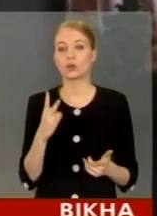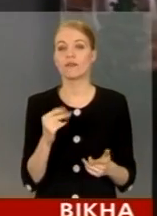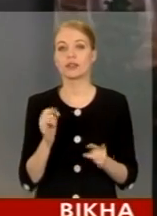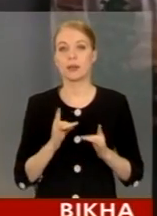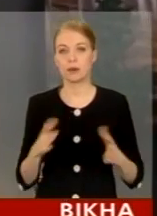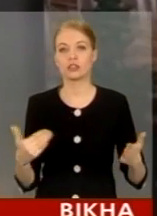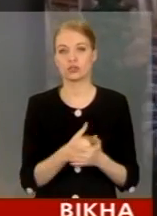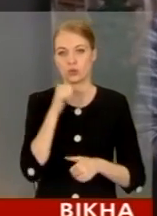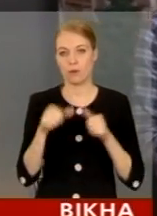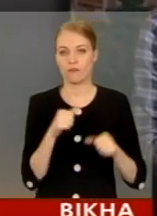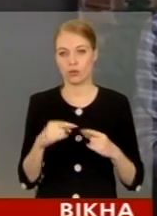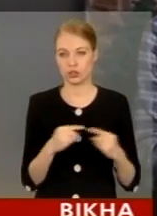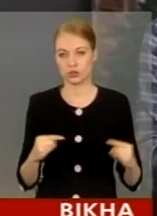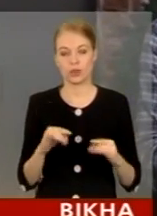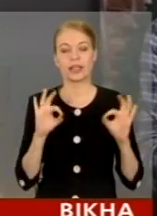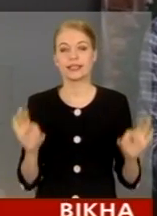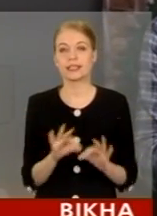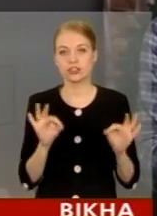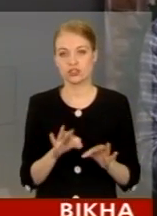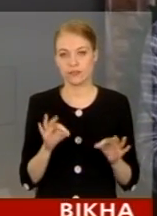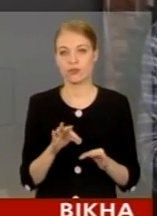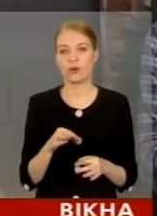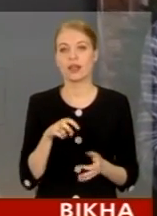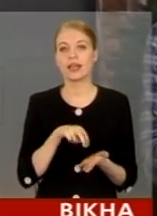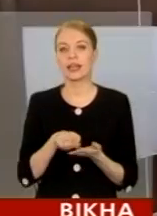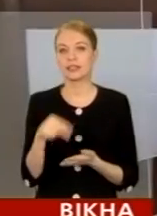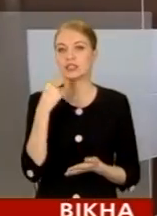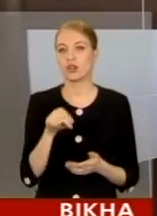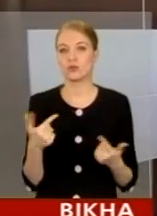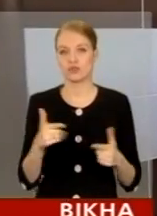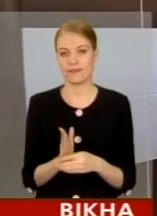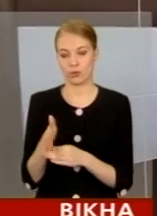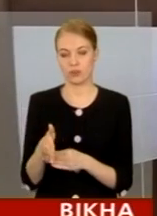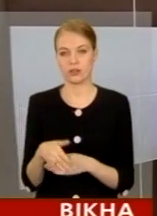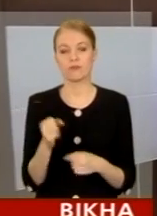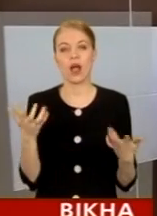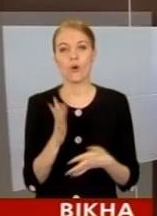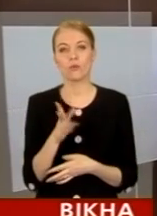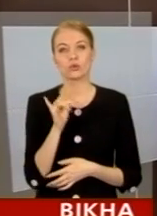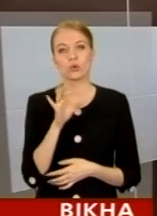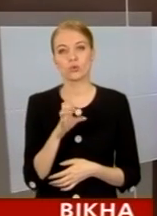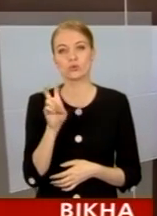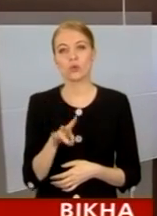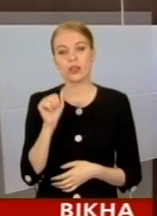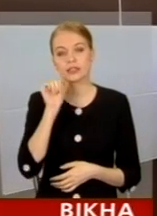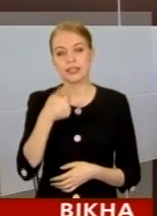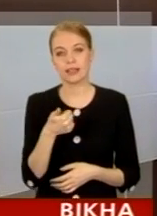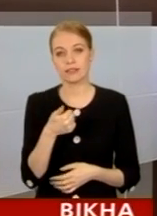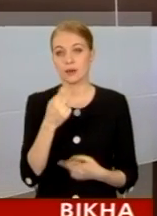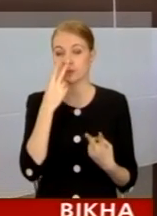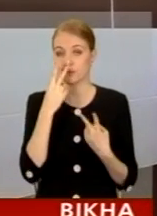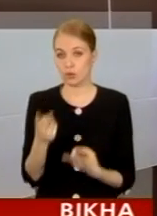новогодний стол? Ничего. Идите лучше в гости. Какой будет курс доллара на завтра?